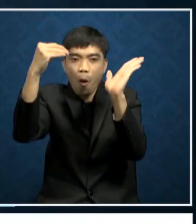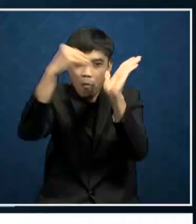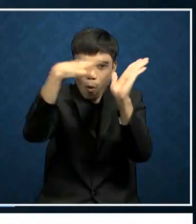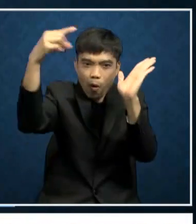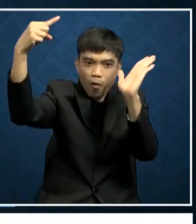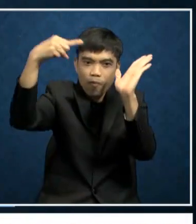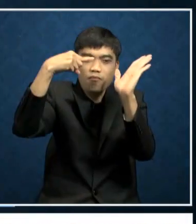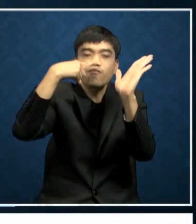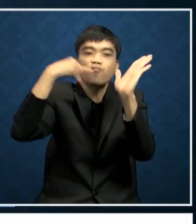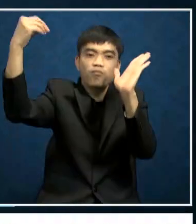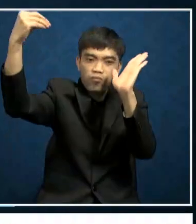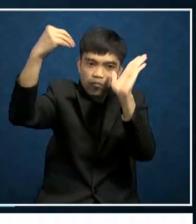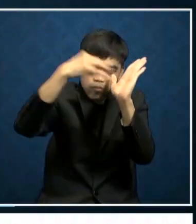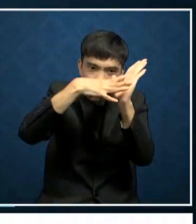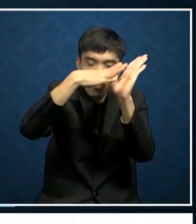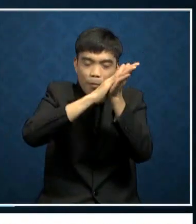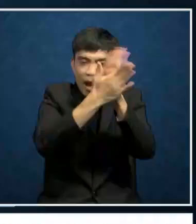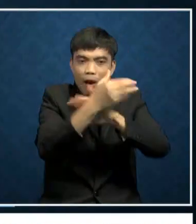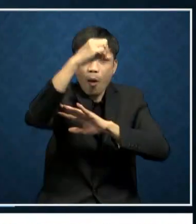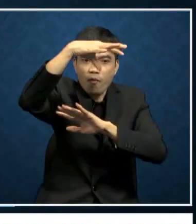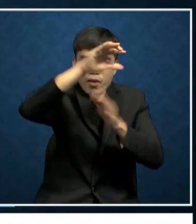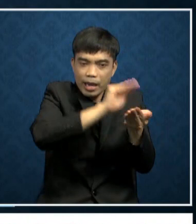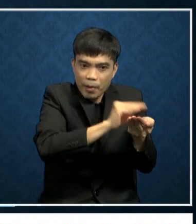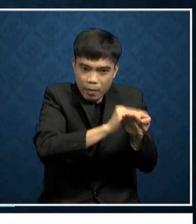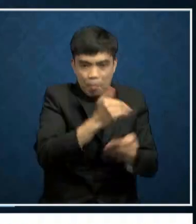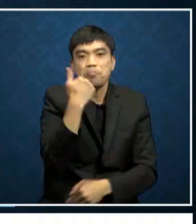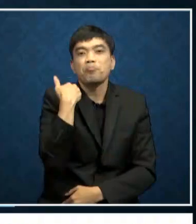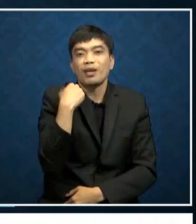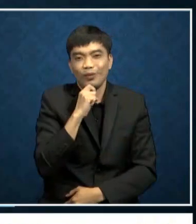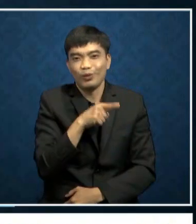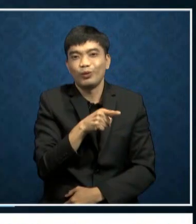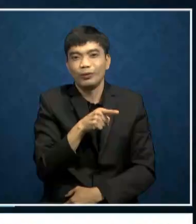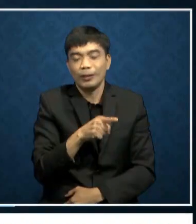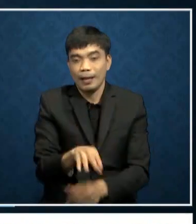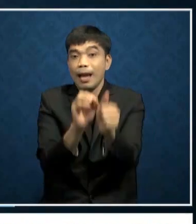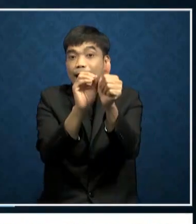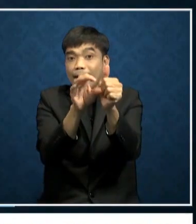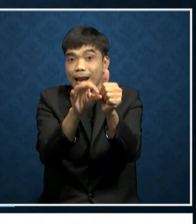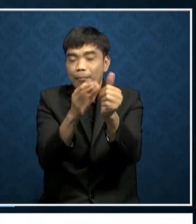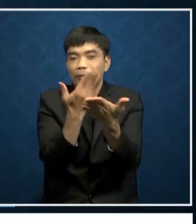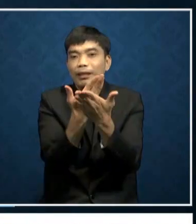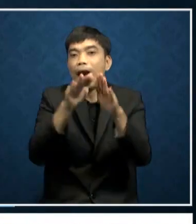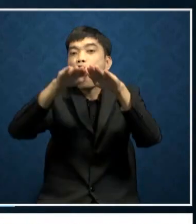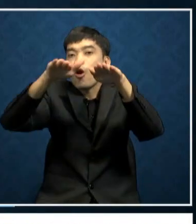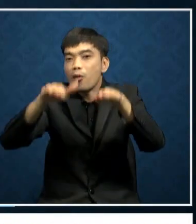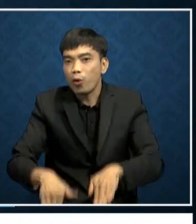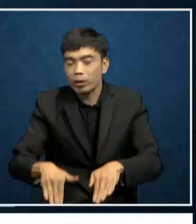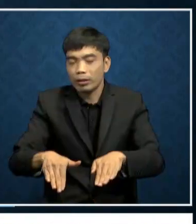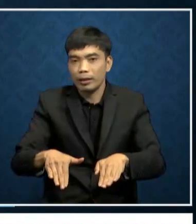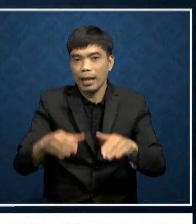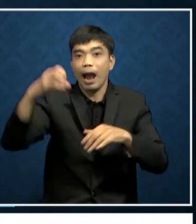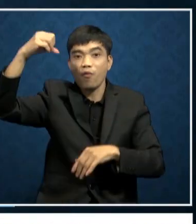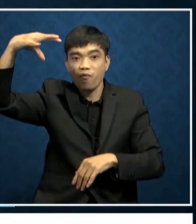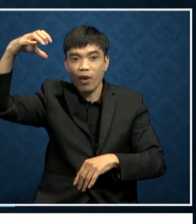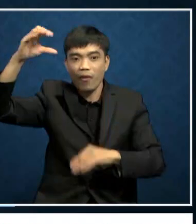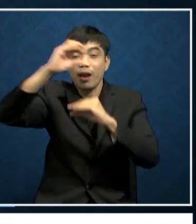กิโลวัตต์พิกข้อสังเกตและข้อเสนอแนะการรายงานปรับการปรับลดค่าใช้จ่ายในการเชื่อมต่อระบบไฟ